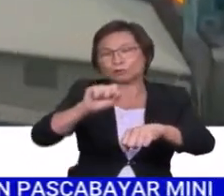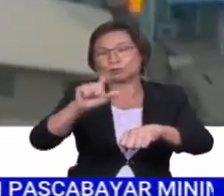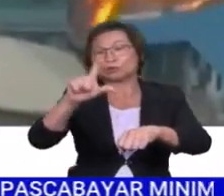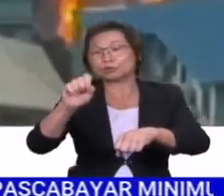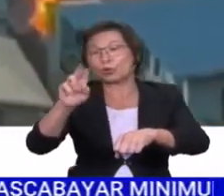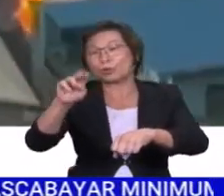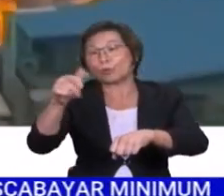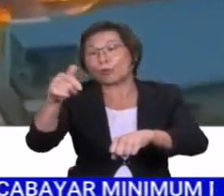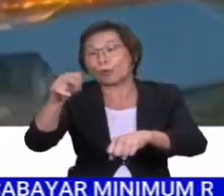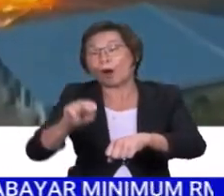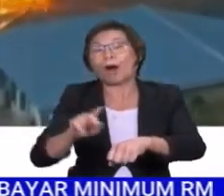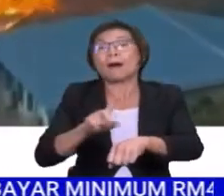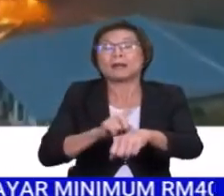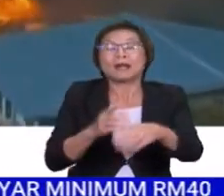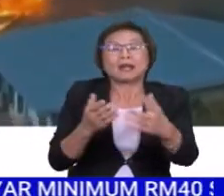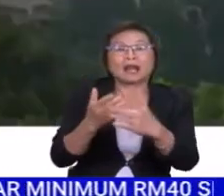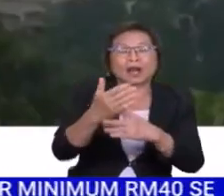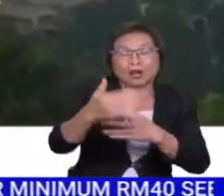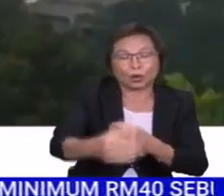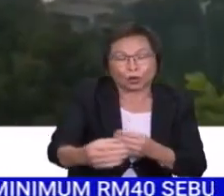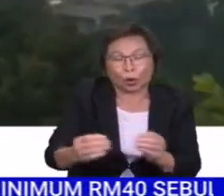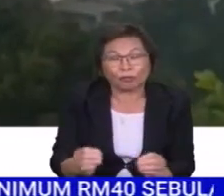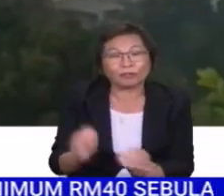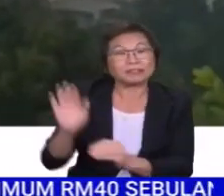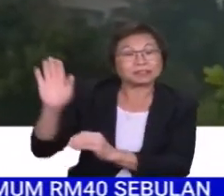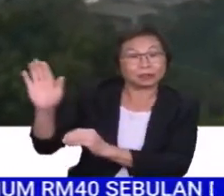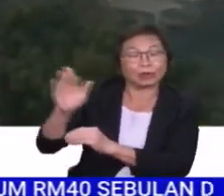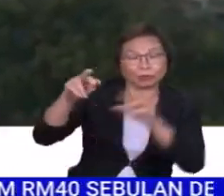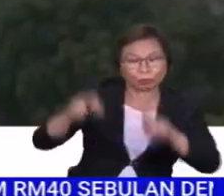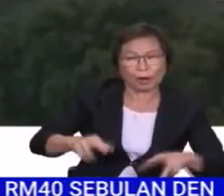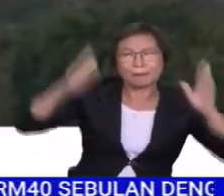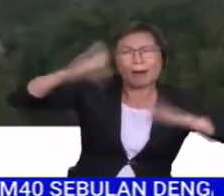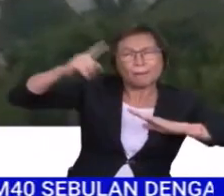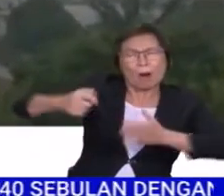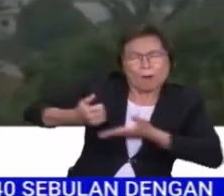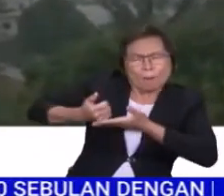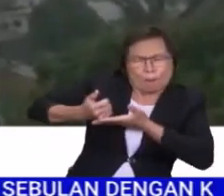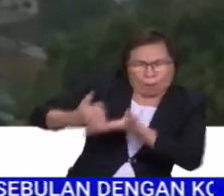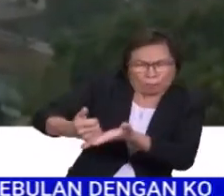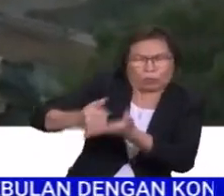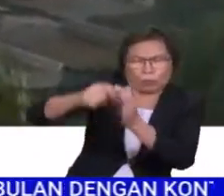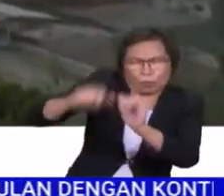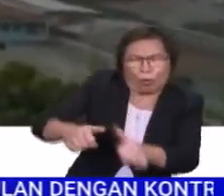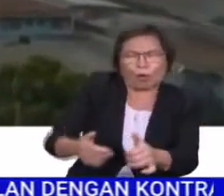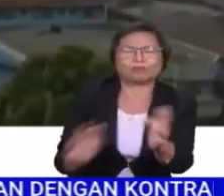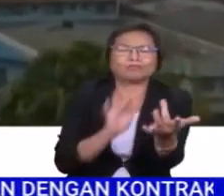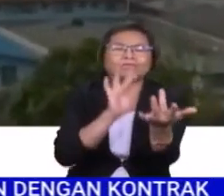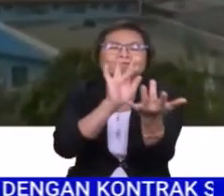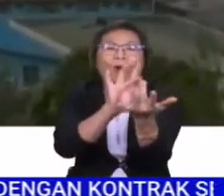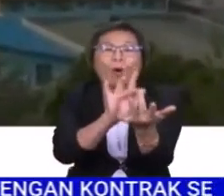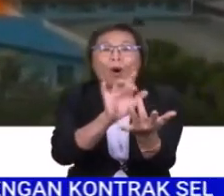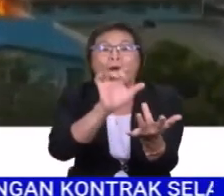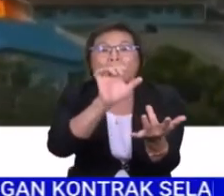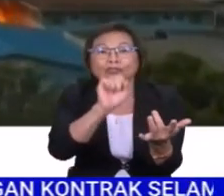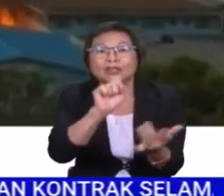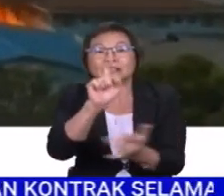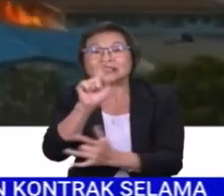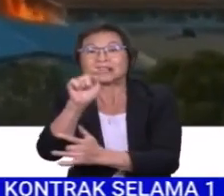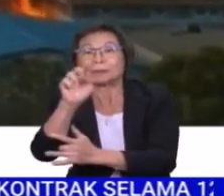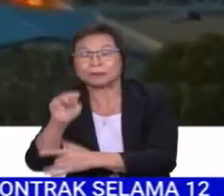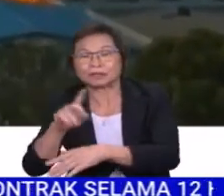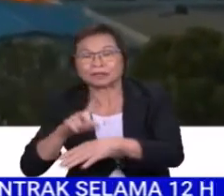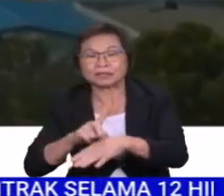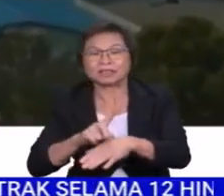konsulat kehormatan Malaysia di negara itu Raya Malaysia yang memerlukan bantuan boleh menghubungi Sonjaya tinggi Malaysia